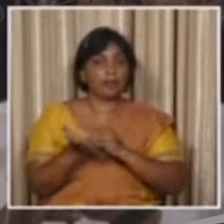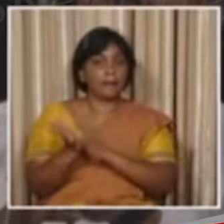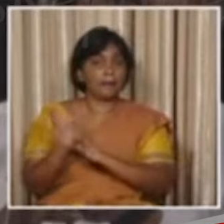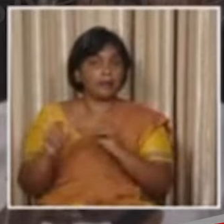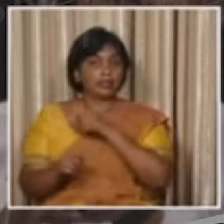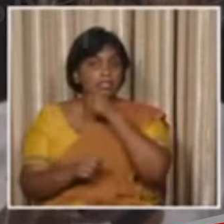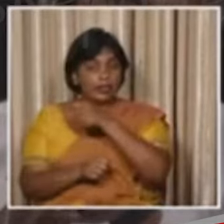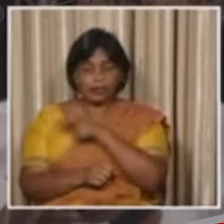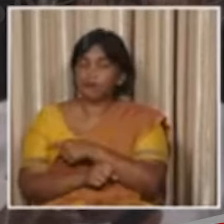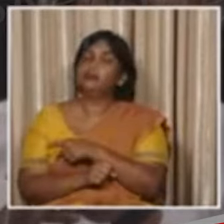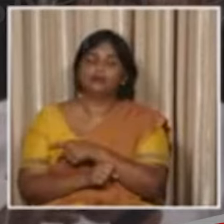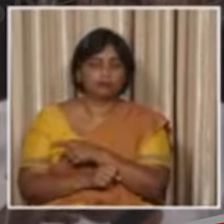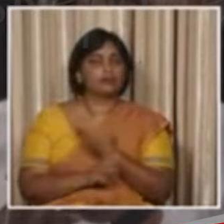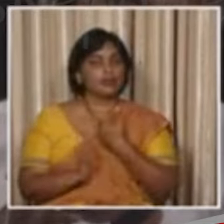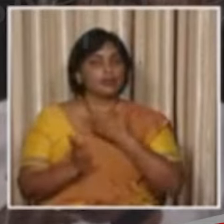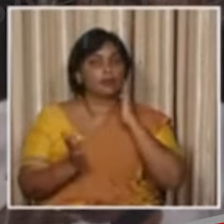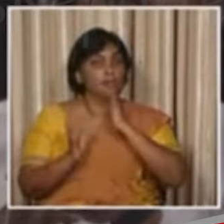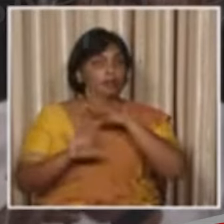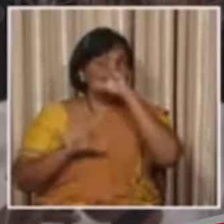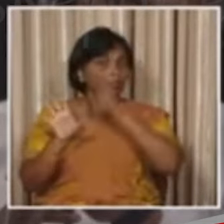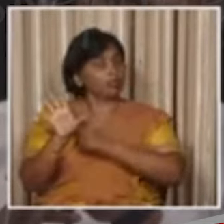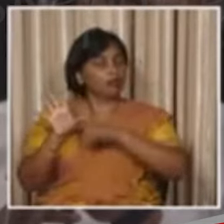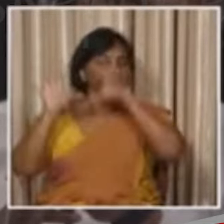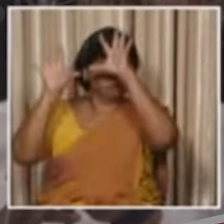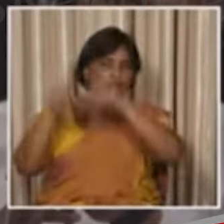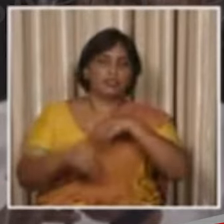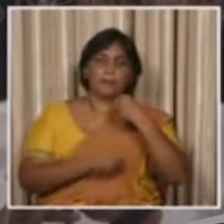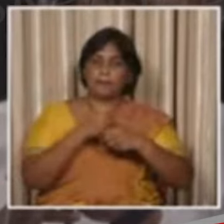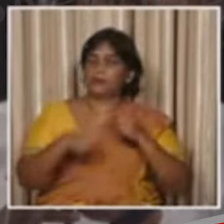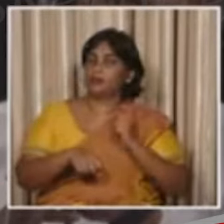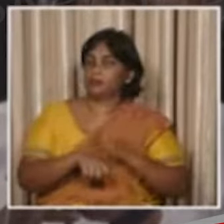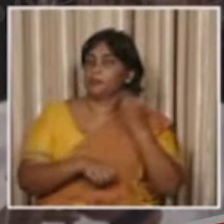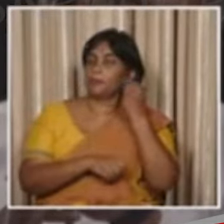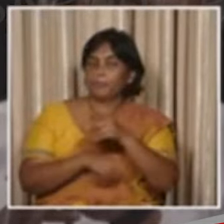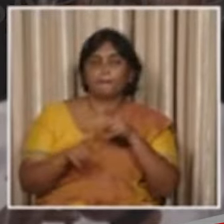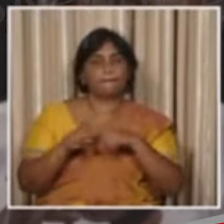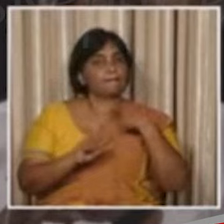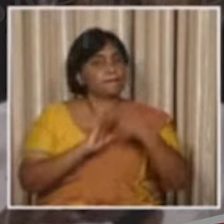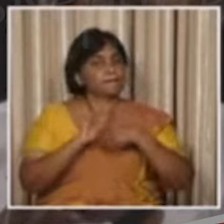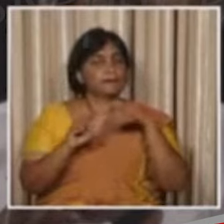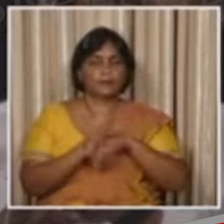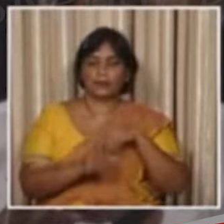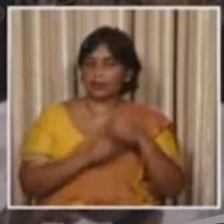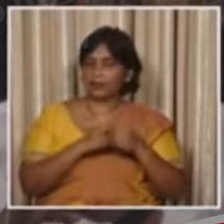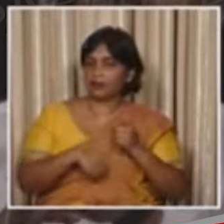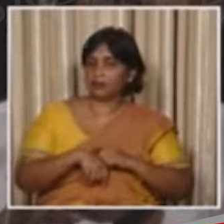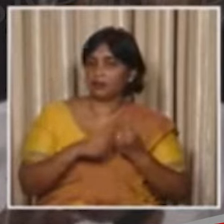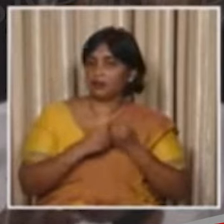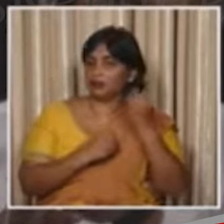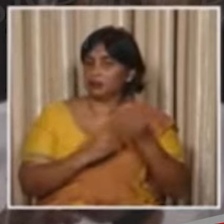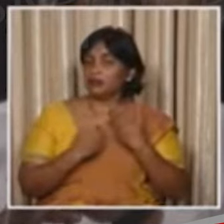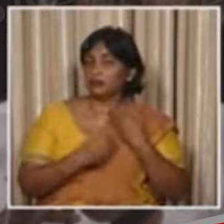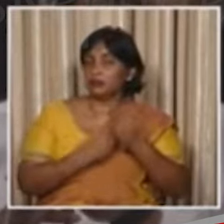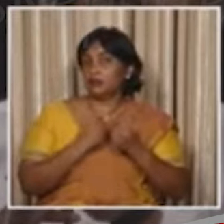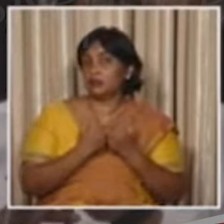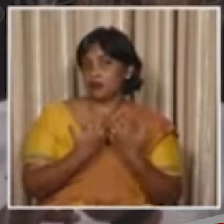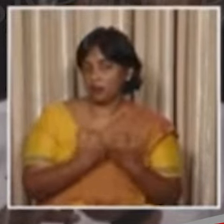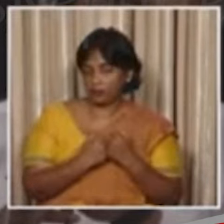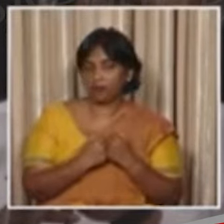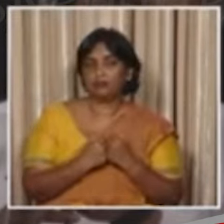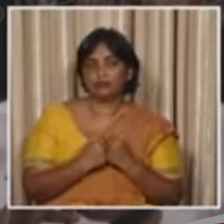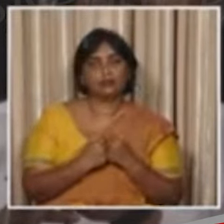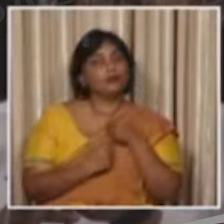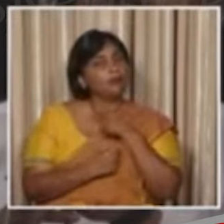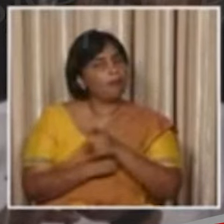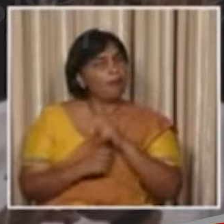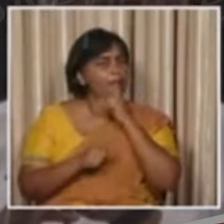සාකච්ඡා වලට ඇවිල්ලා කියනවා අපි පිටරට ඉන්න තරුණයොන්ට ආයෝජන අවස්ථා ආරම්භ දීලා රට ඇතුලේ ආයෝජනයට ඉඩ හදලා දෙන්න ඕනේ, අපිට ව්‍යවසායකයෝ හදන්න ඕනේ කියලා.